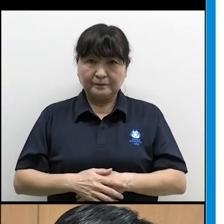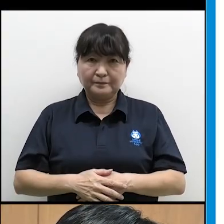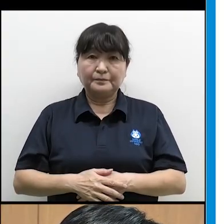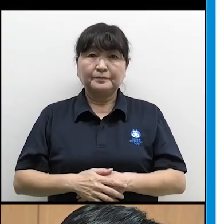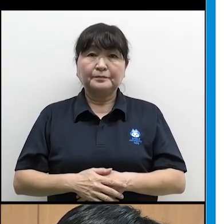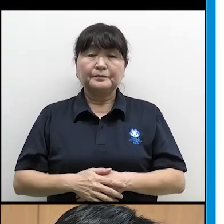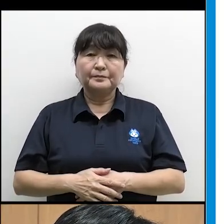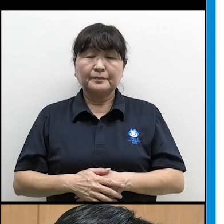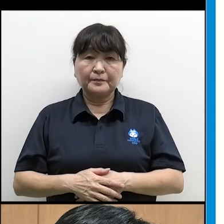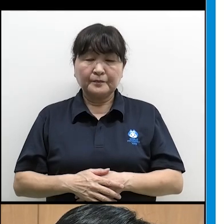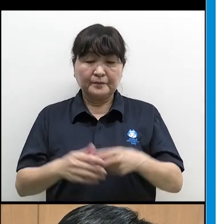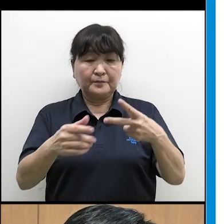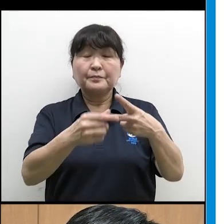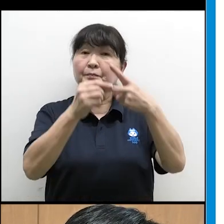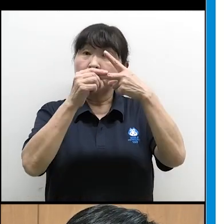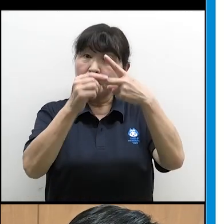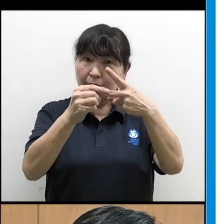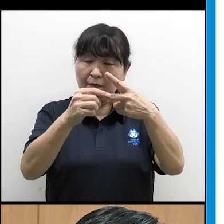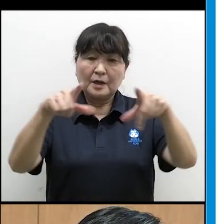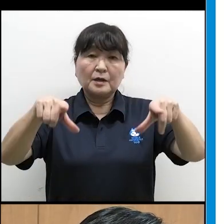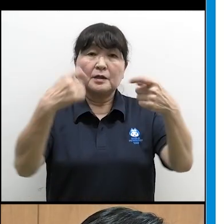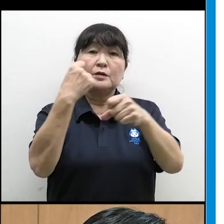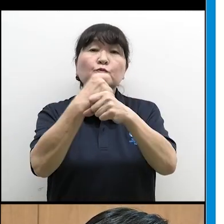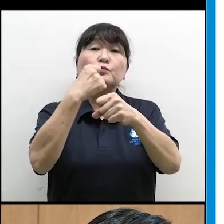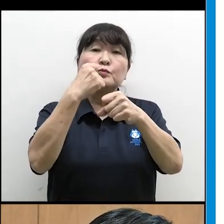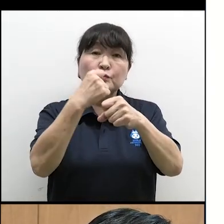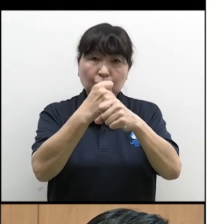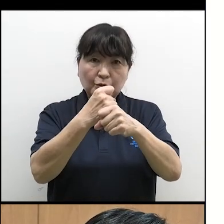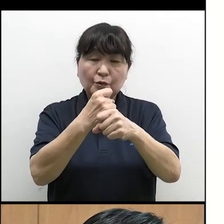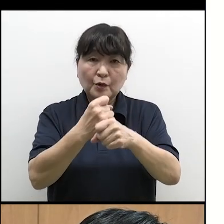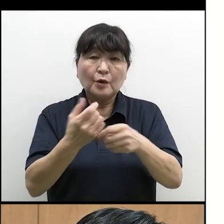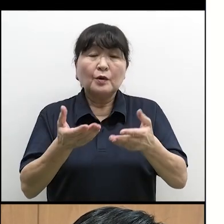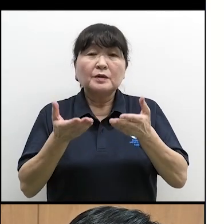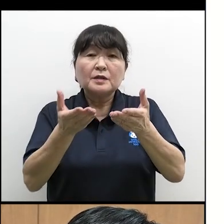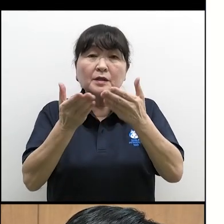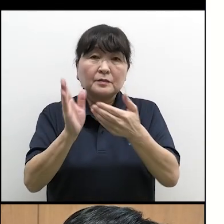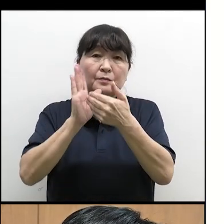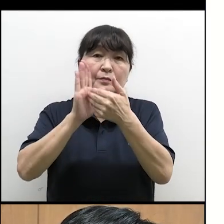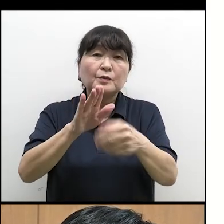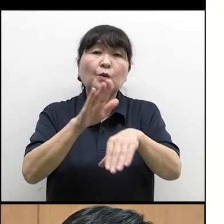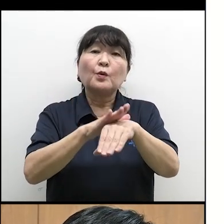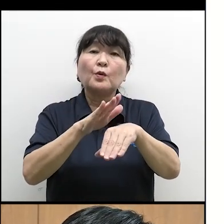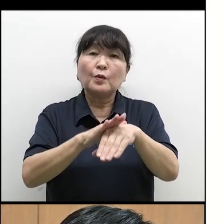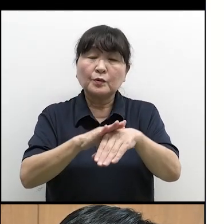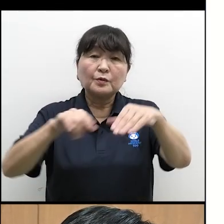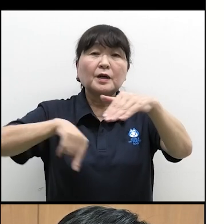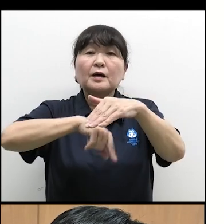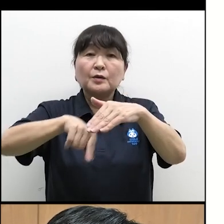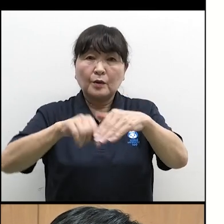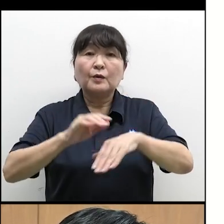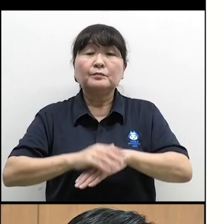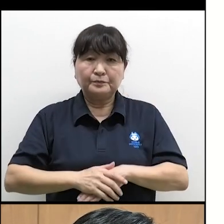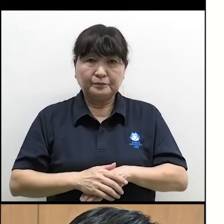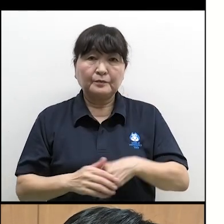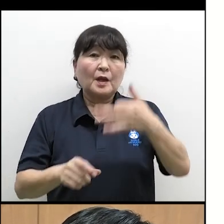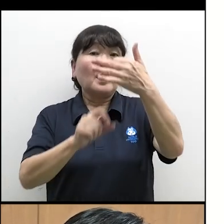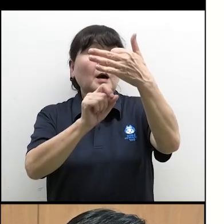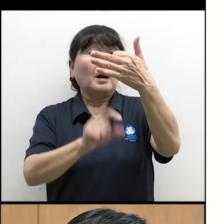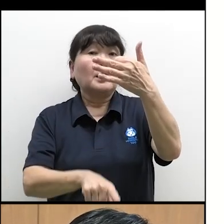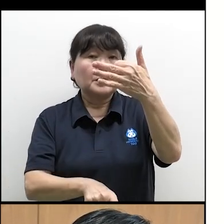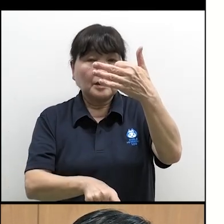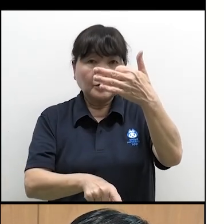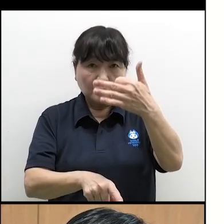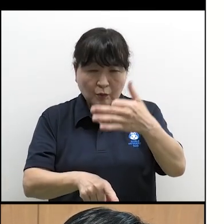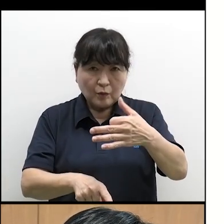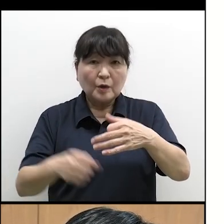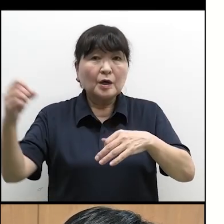事項2点目、木造住宅の耐震化補助でございます。8月の日向灘沖地震の発生を受けて、非常